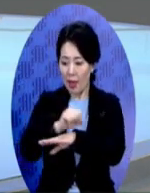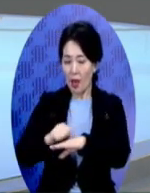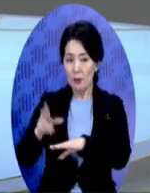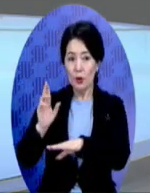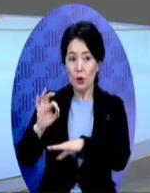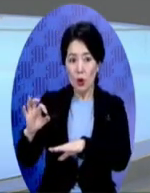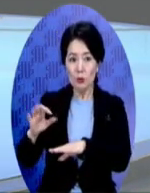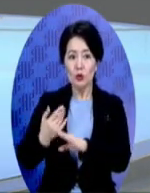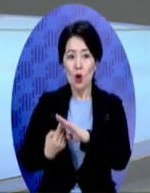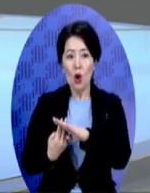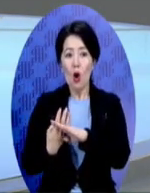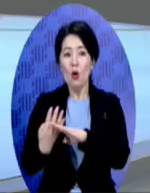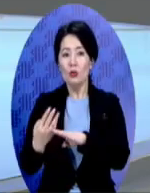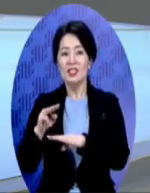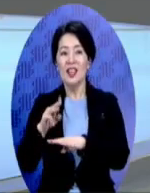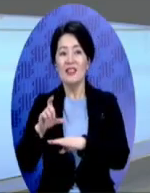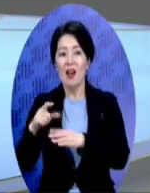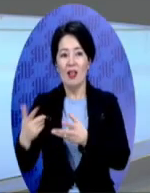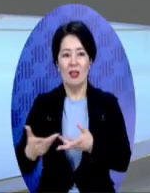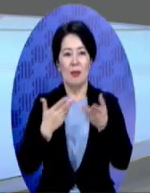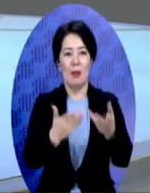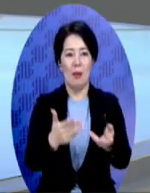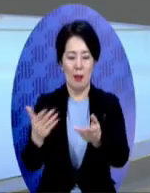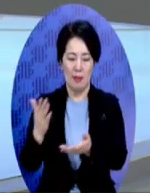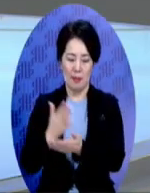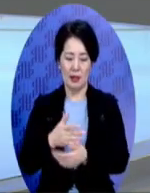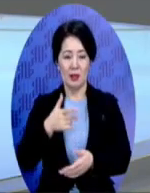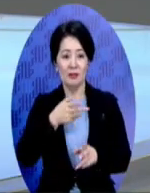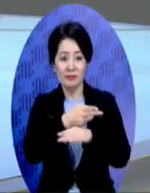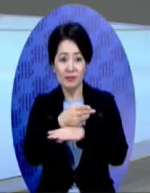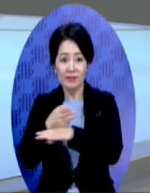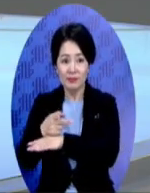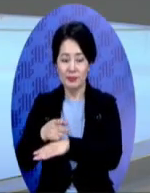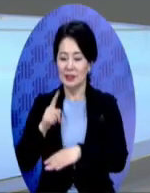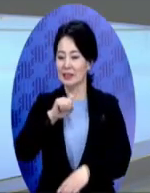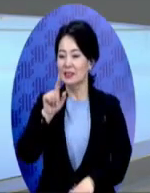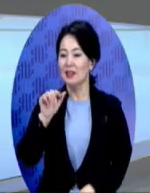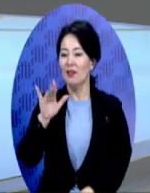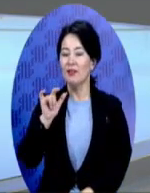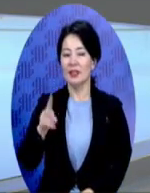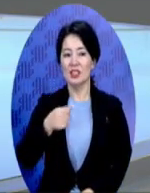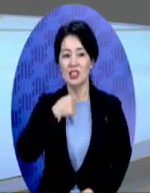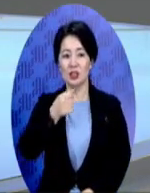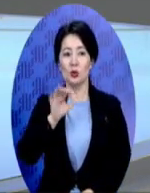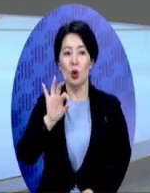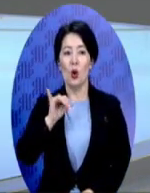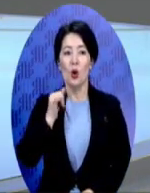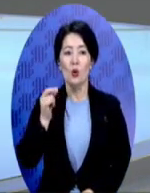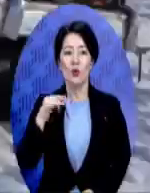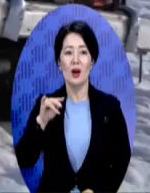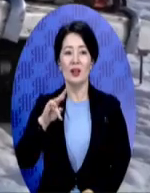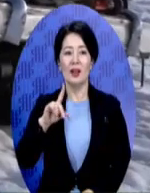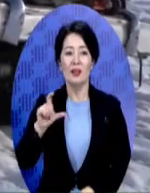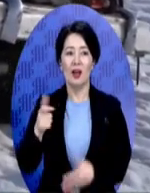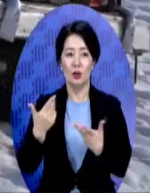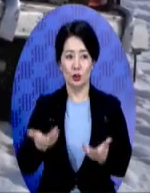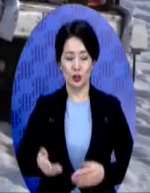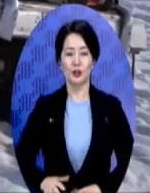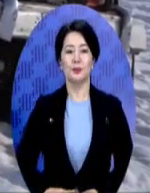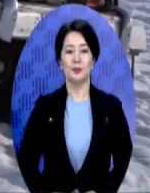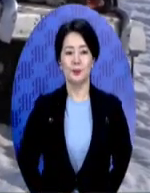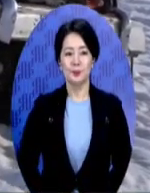малчны хотод хүргэж өгчээ. За энэ тухай мэдээллийг одоо манай телевизийн Захун дах сэтгүүлч Оюун Эрдэм бэлтгэн ирүүллээ.